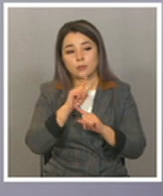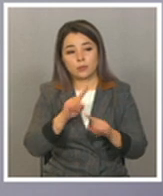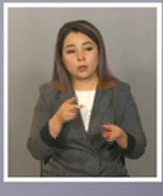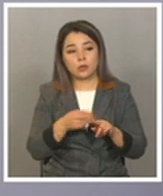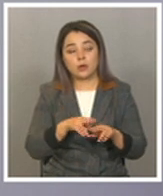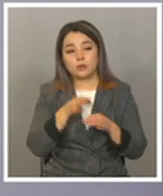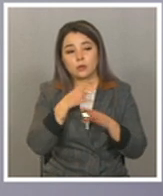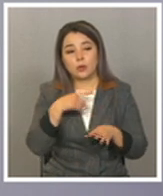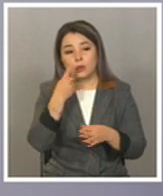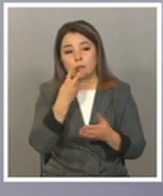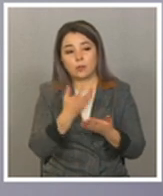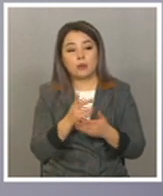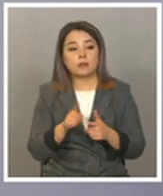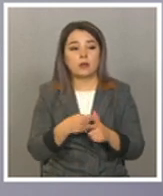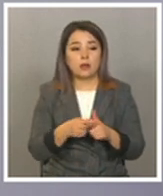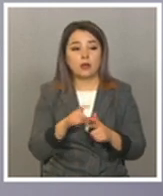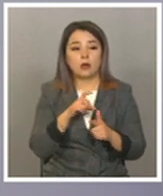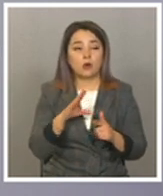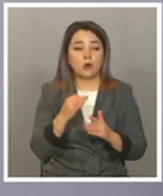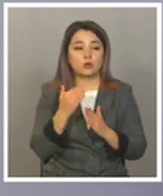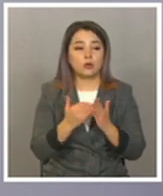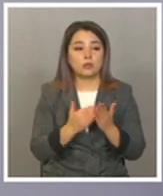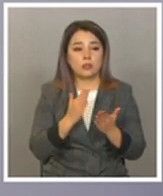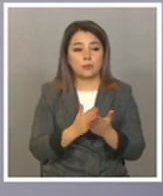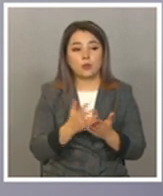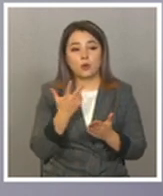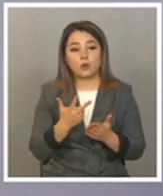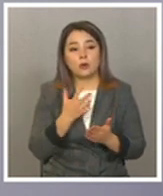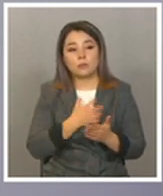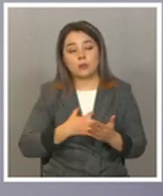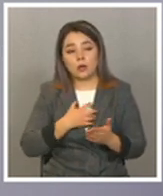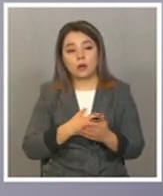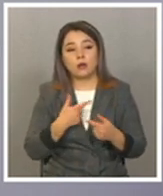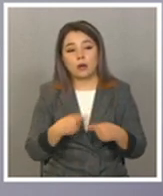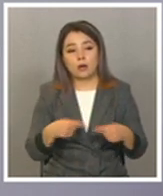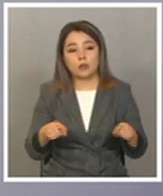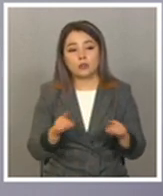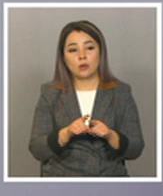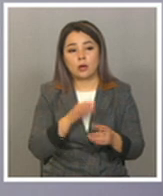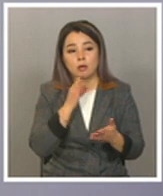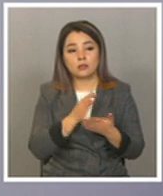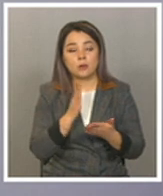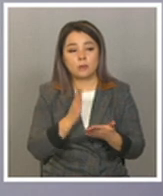түрде немесе экожүйеде үш негізгі әр түрлілік болады.